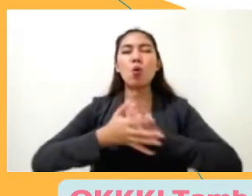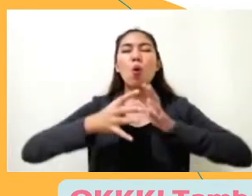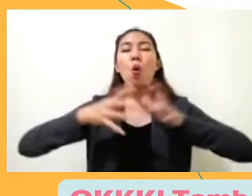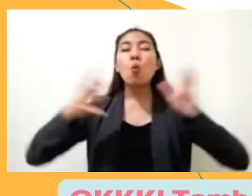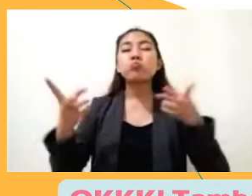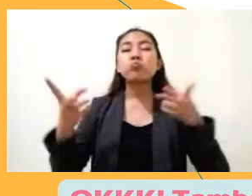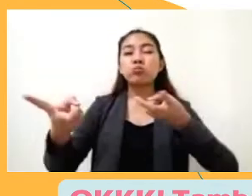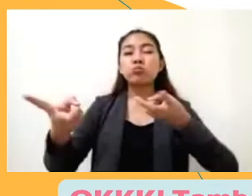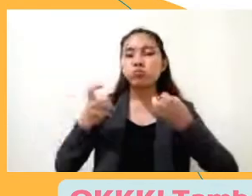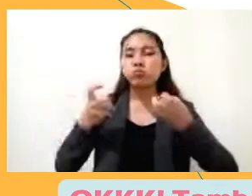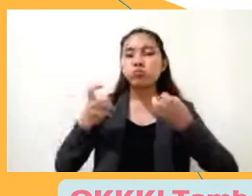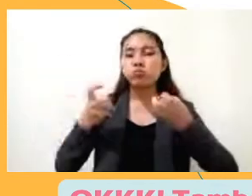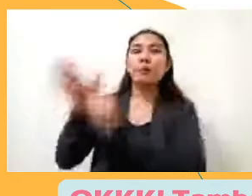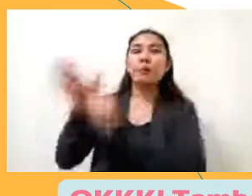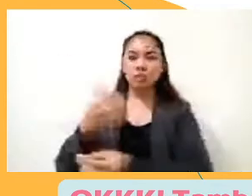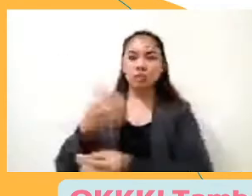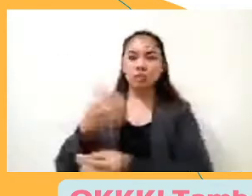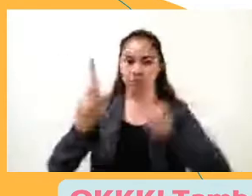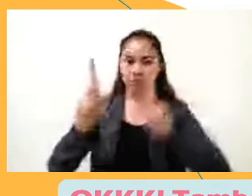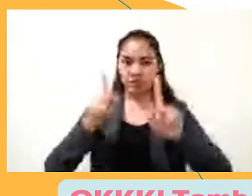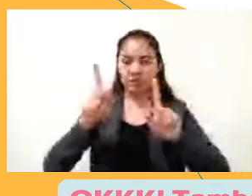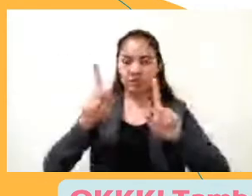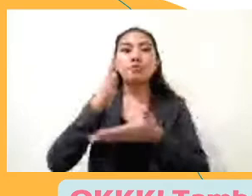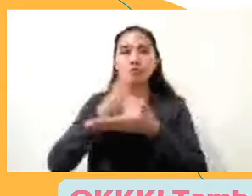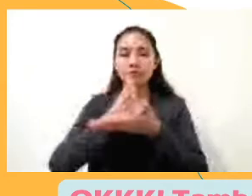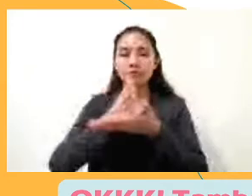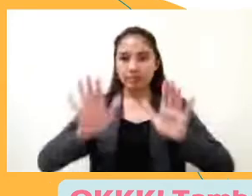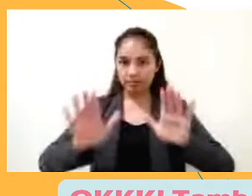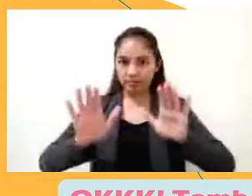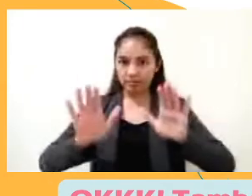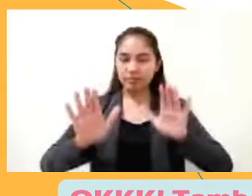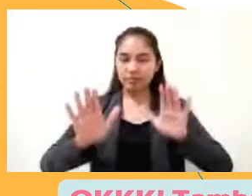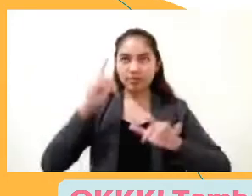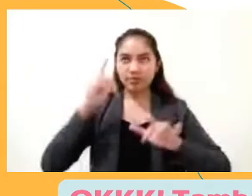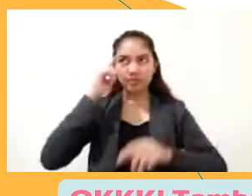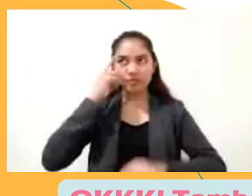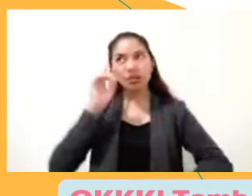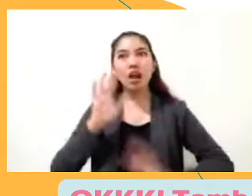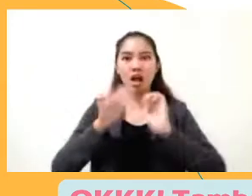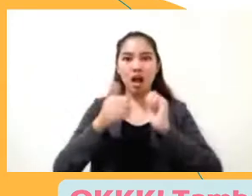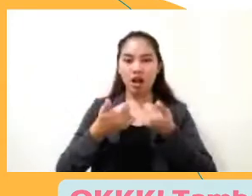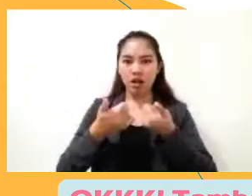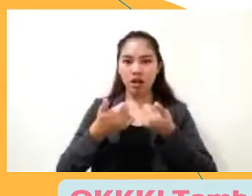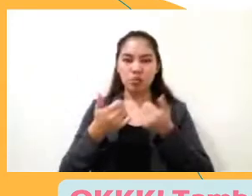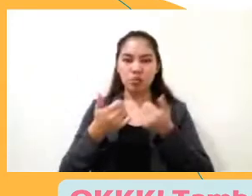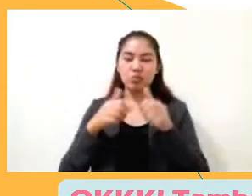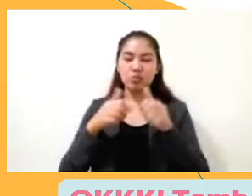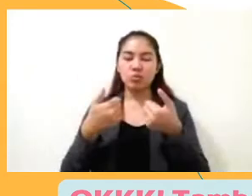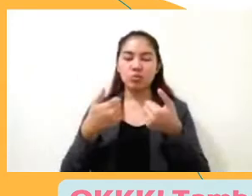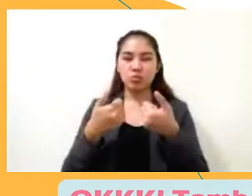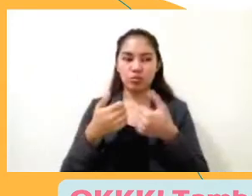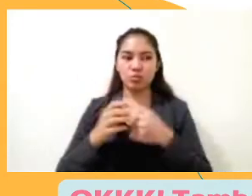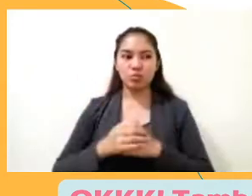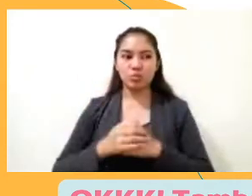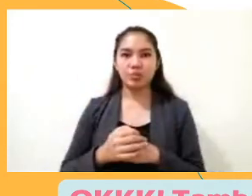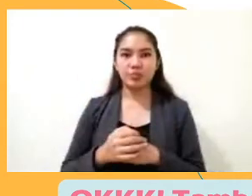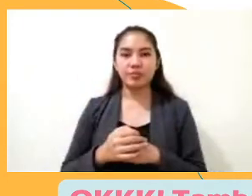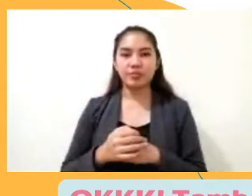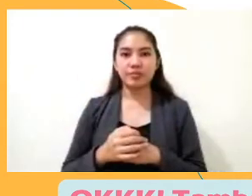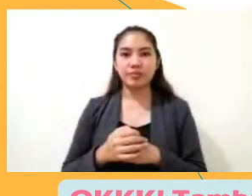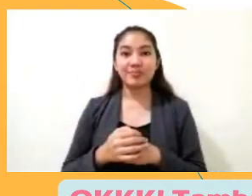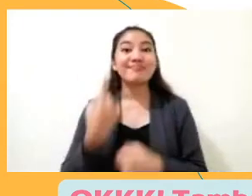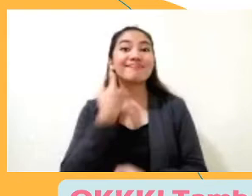yung pamamaraan kung paano tayo umuunlad. Ang ganda rin na nabanggit yung tungkol sa contentment at